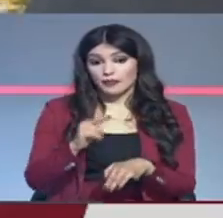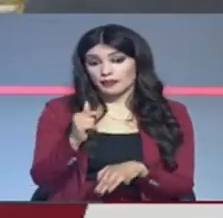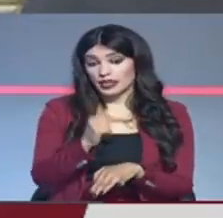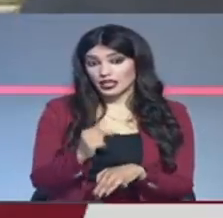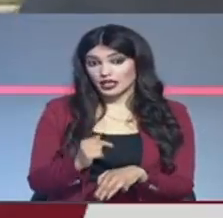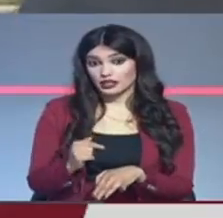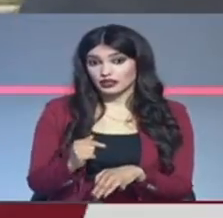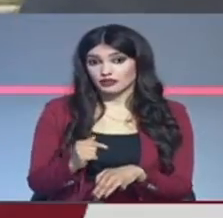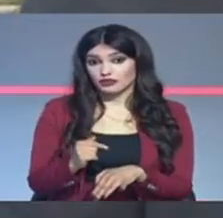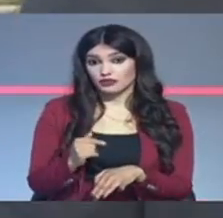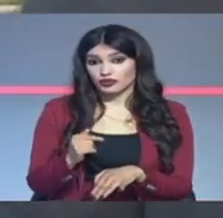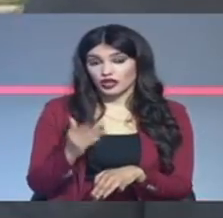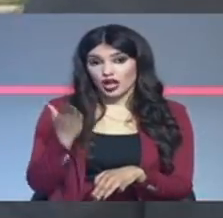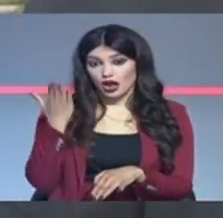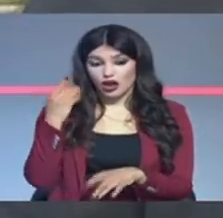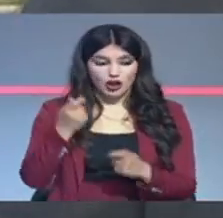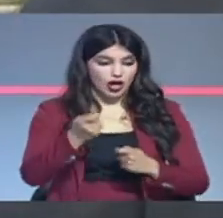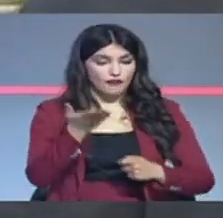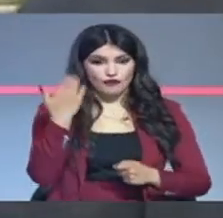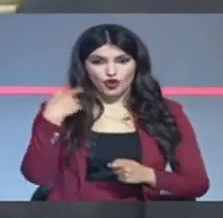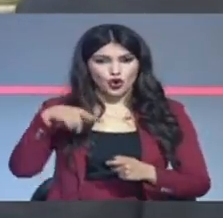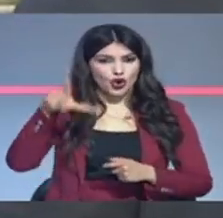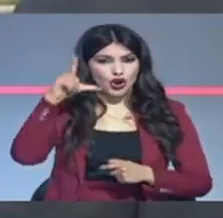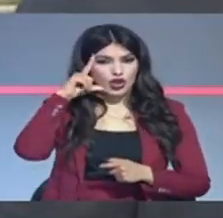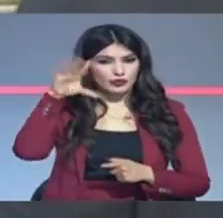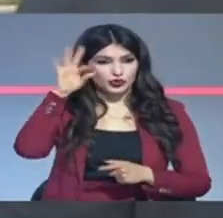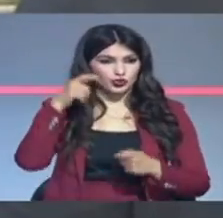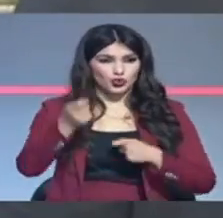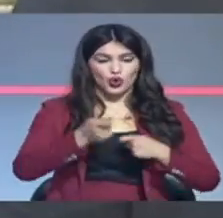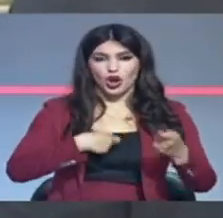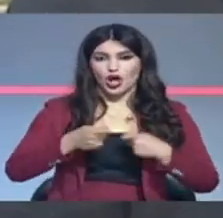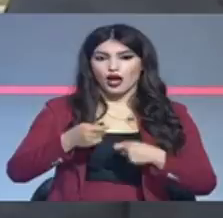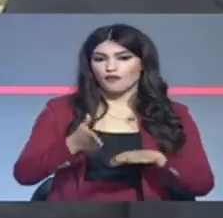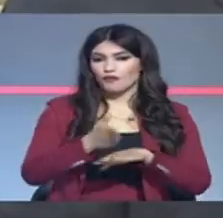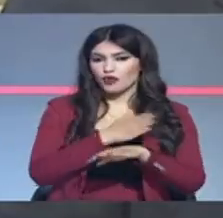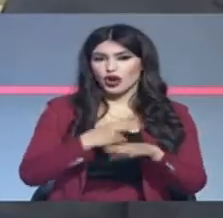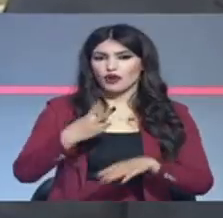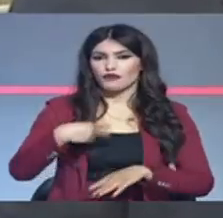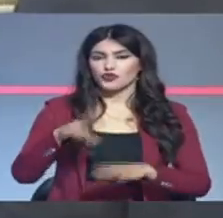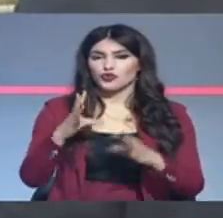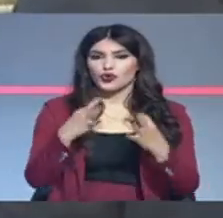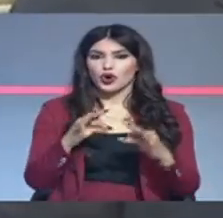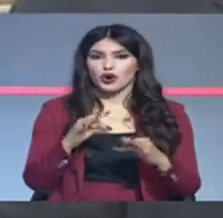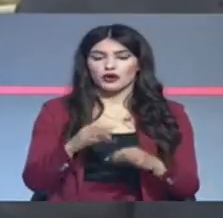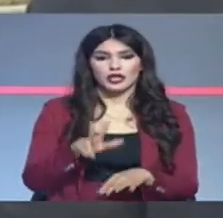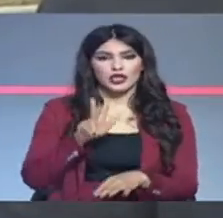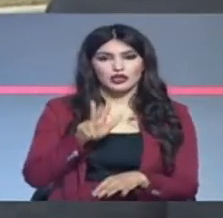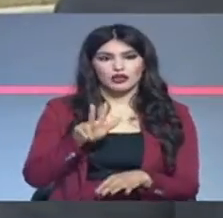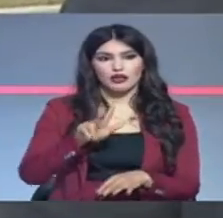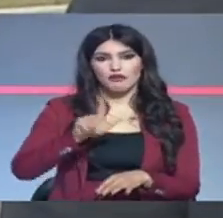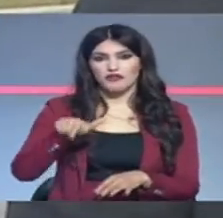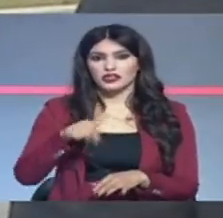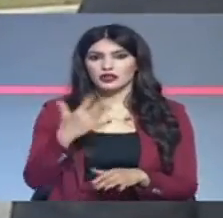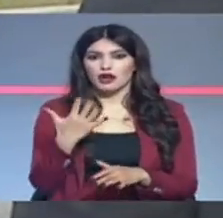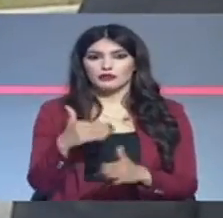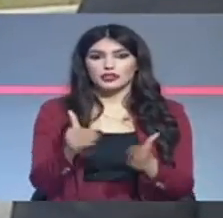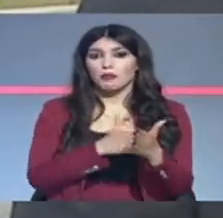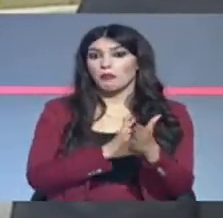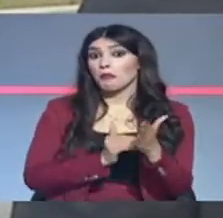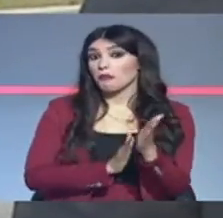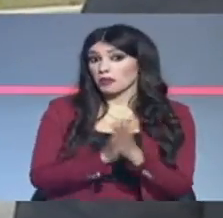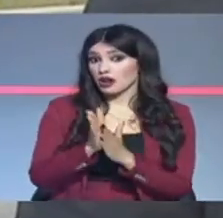كانت المعادله التجاريه في الفين وعشره في حدود خمسه مليار دينار